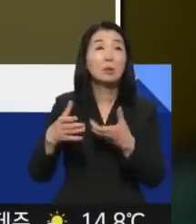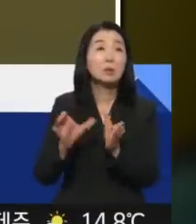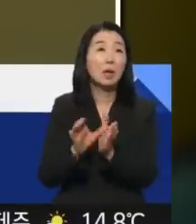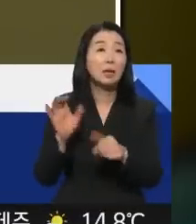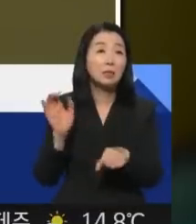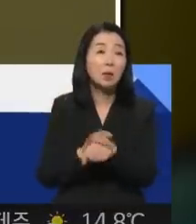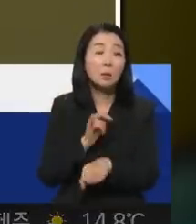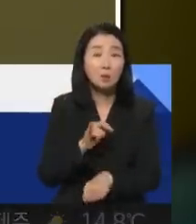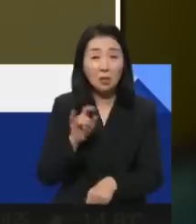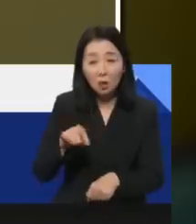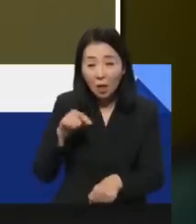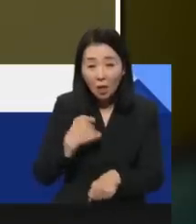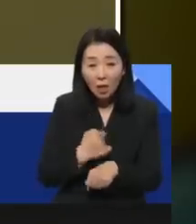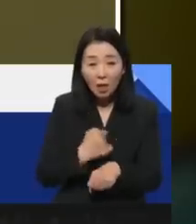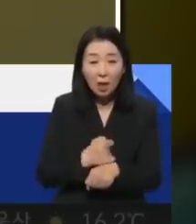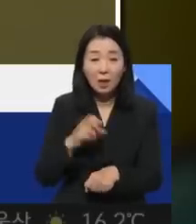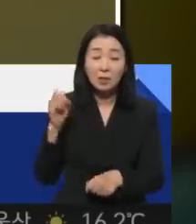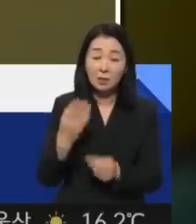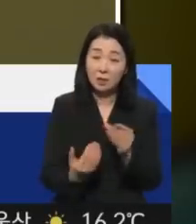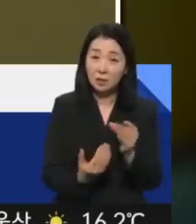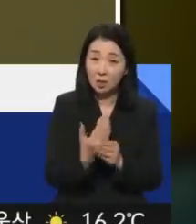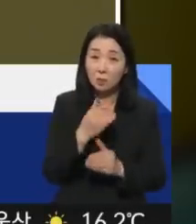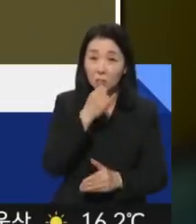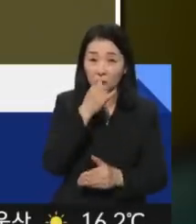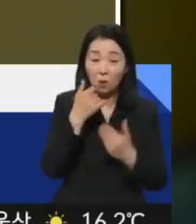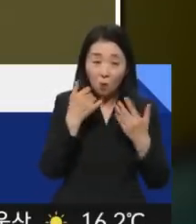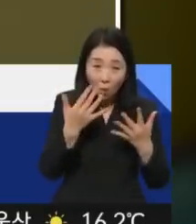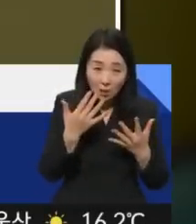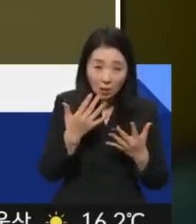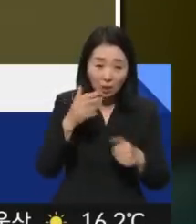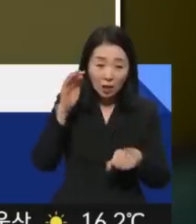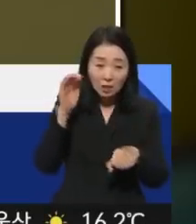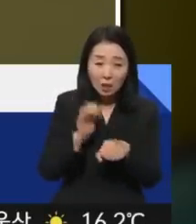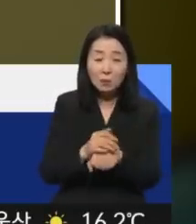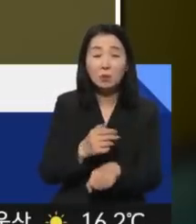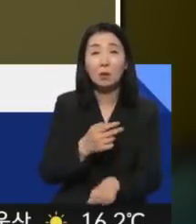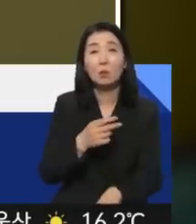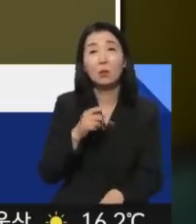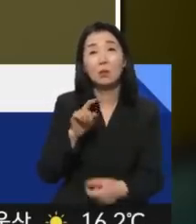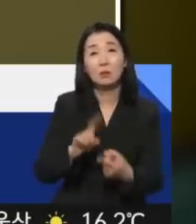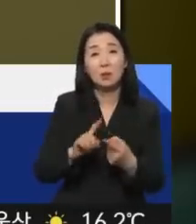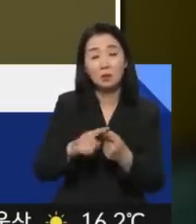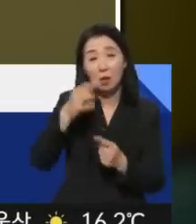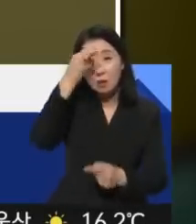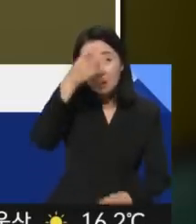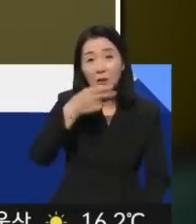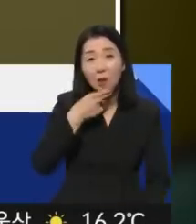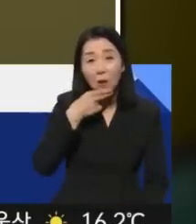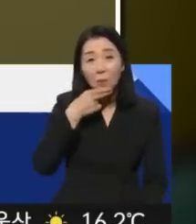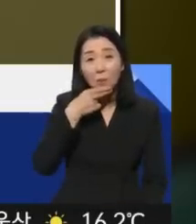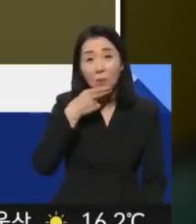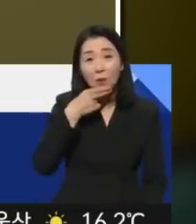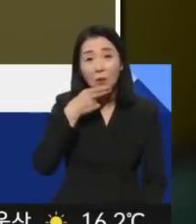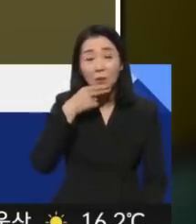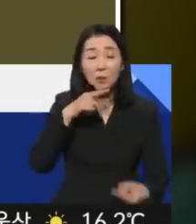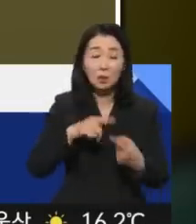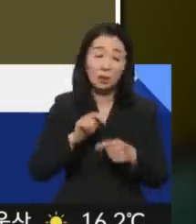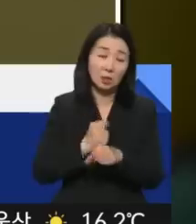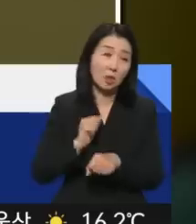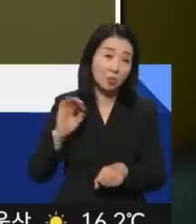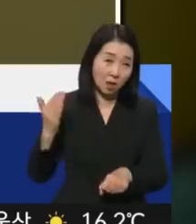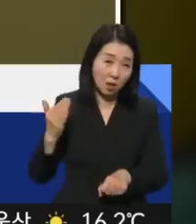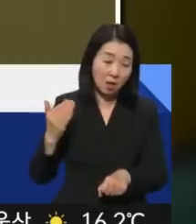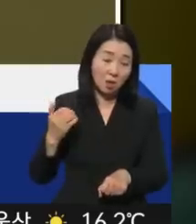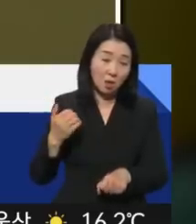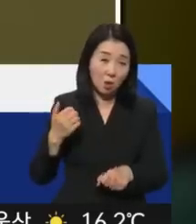재발 방지라든지 그 명확하게 잘못된 부분에 대해서 사과를 하지 않는다면 우리는 이렇게 될 수밖에 없다라는 명분이 있었어야 되는